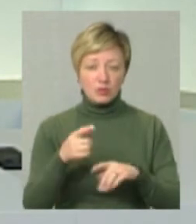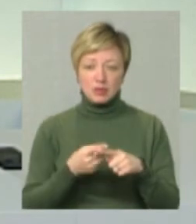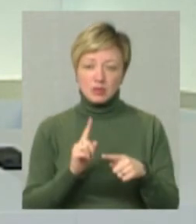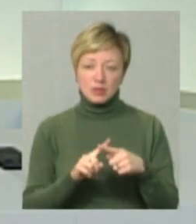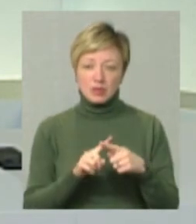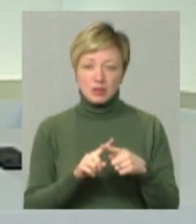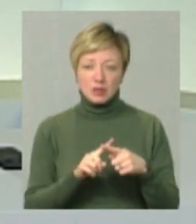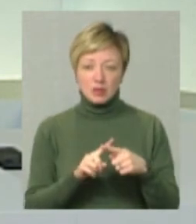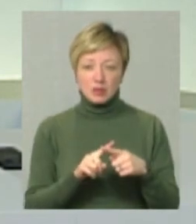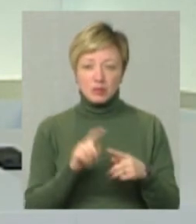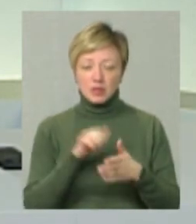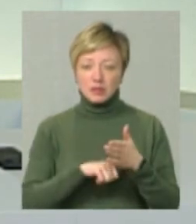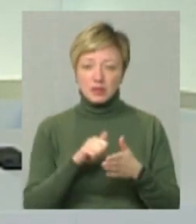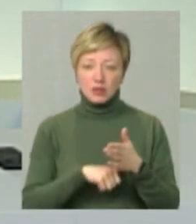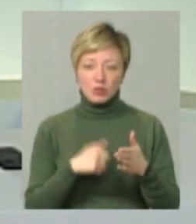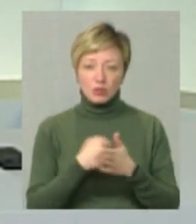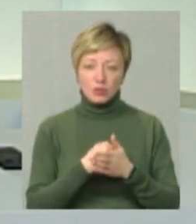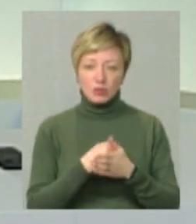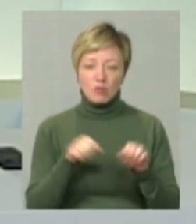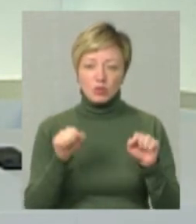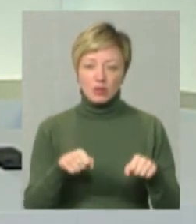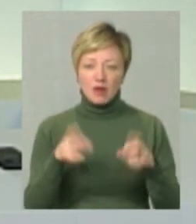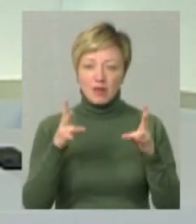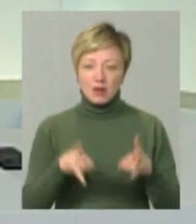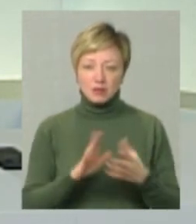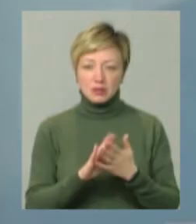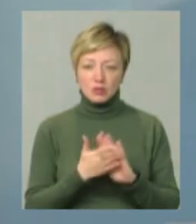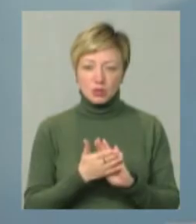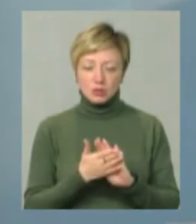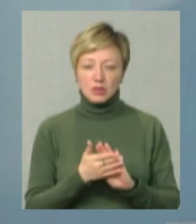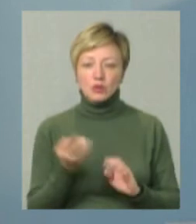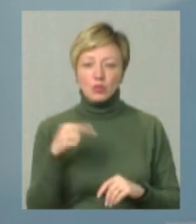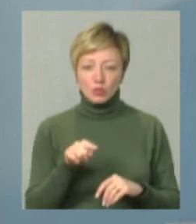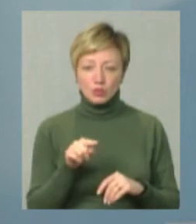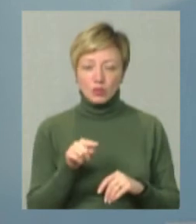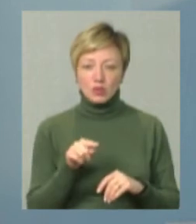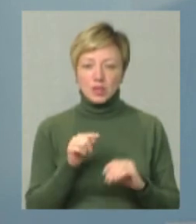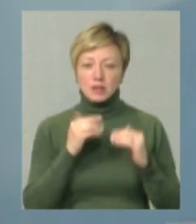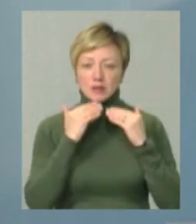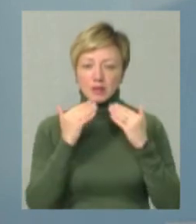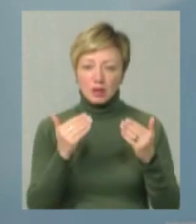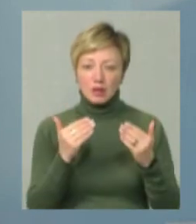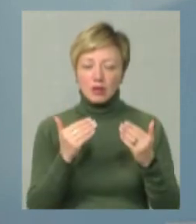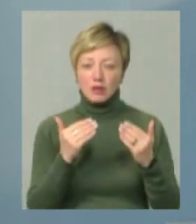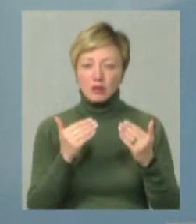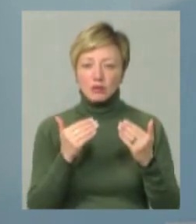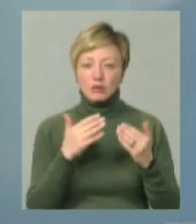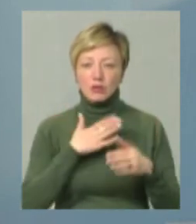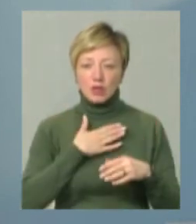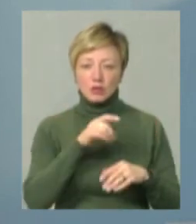це однозначно приведе до можливих аварійних ситуацій. Тому, звертаючись до